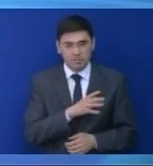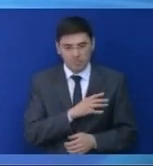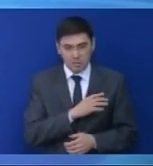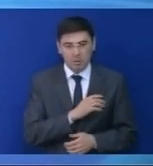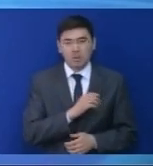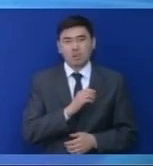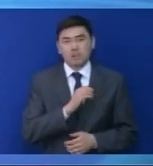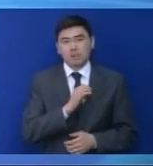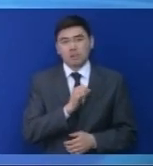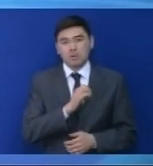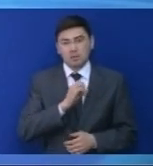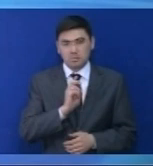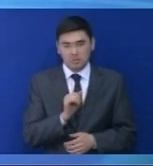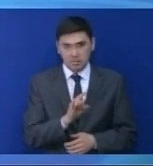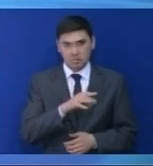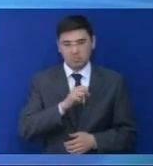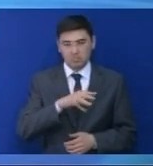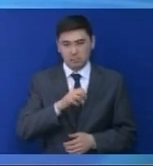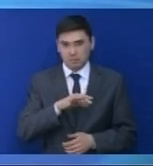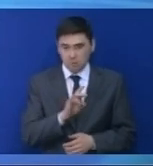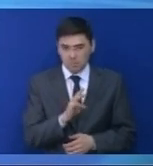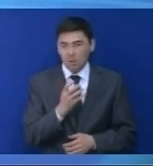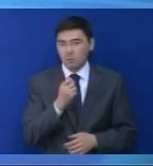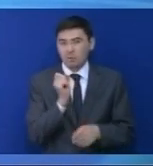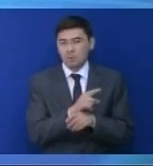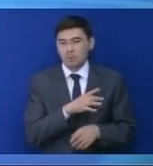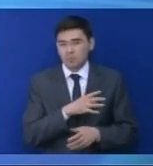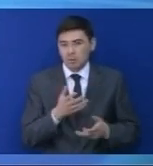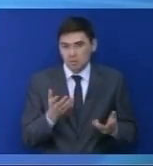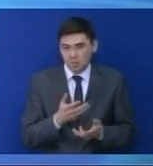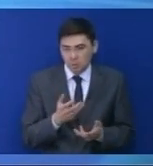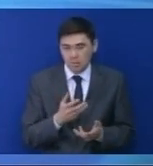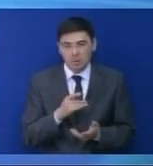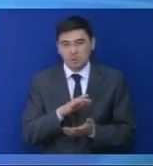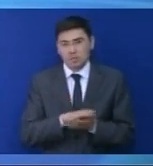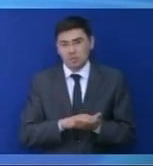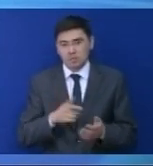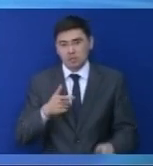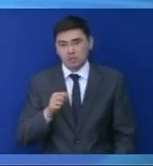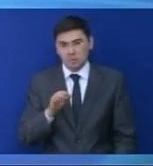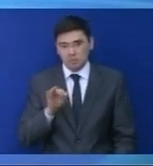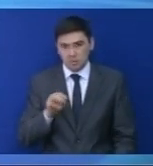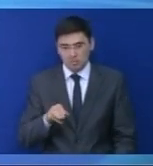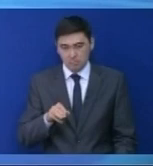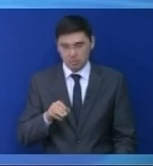Мамин министрлер кабинетінде басқа қандай тапсырма берді? Онымен үкімет үйінен Ғабит Бүкенбай